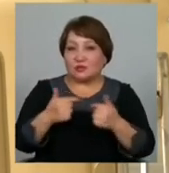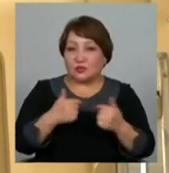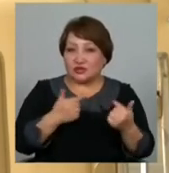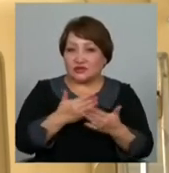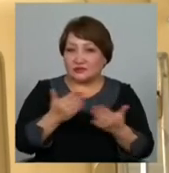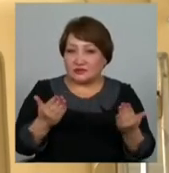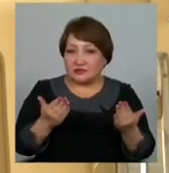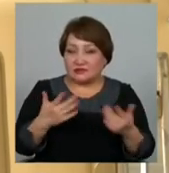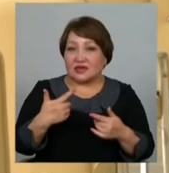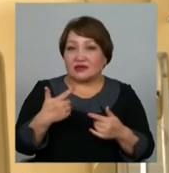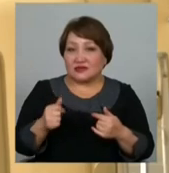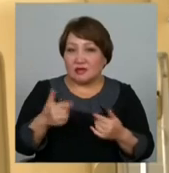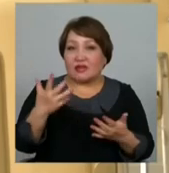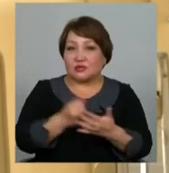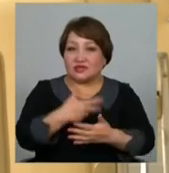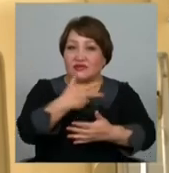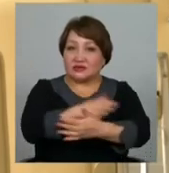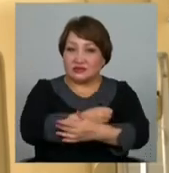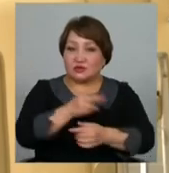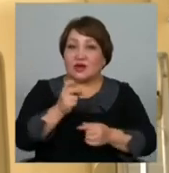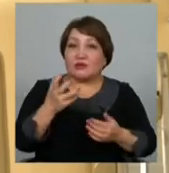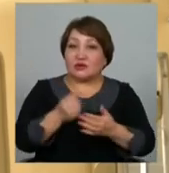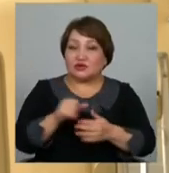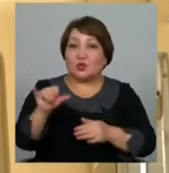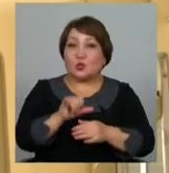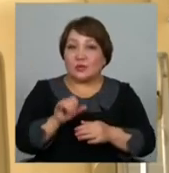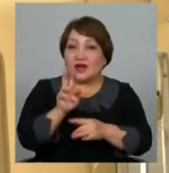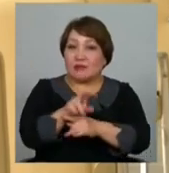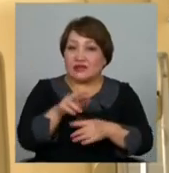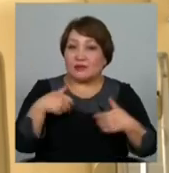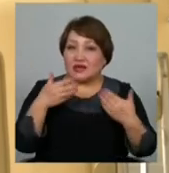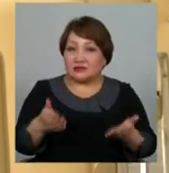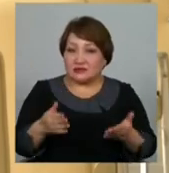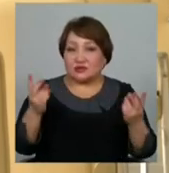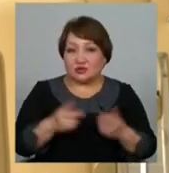Где сдать, получить вакцину, как ее получить, куда пойти, вообще она нужна, не нужна.